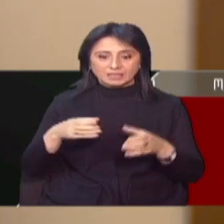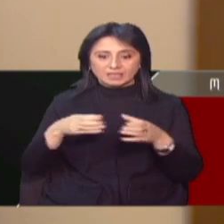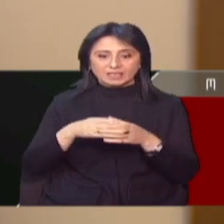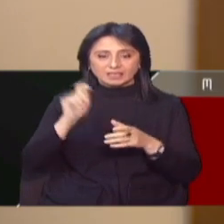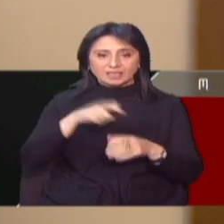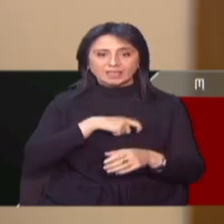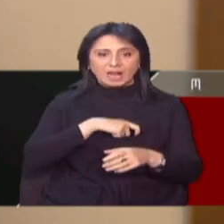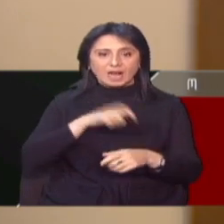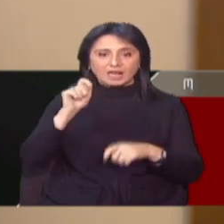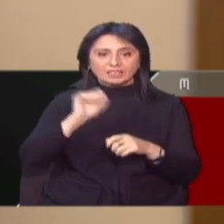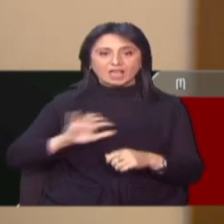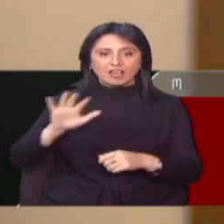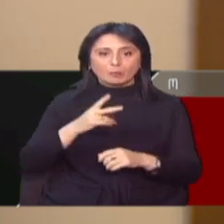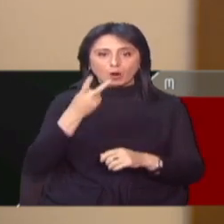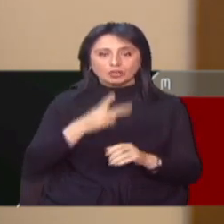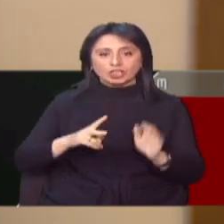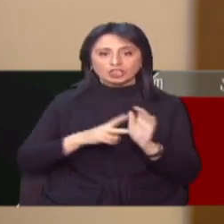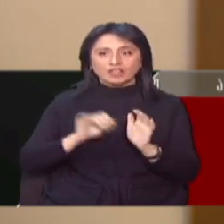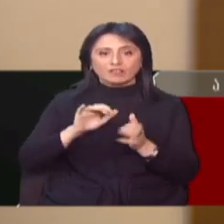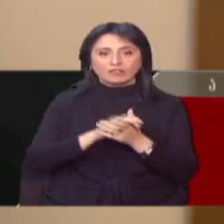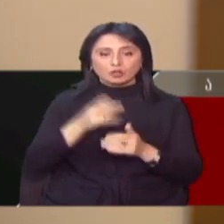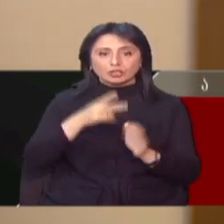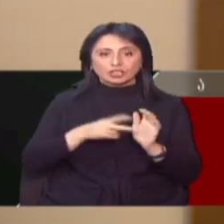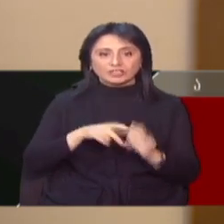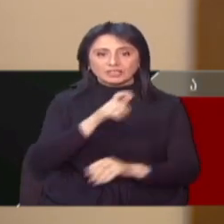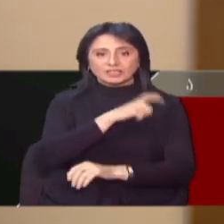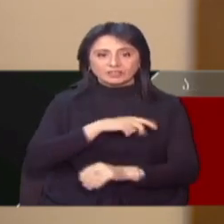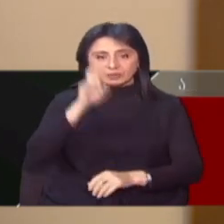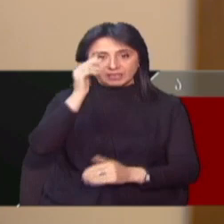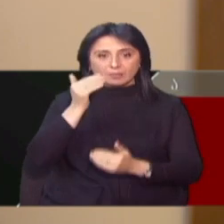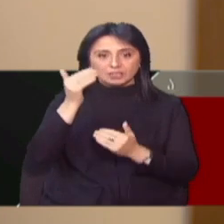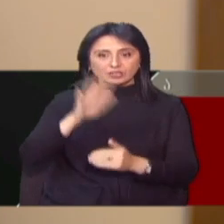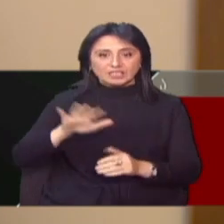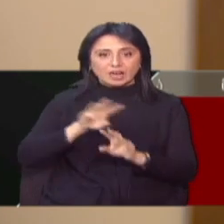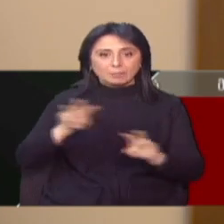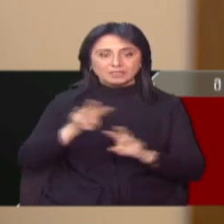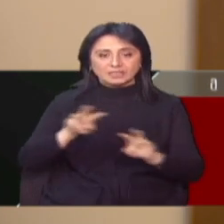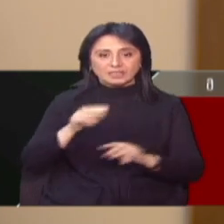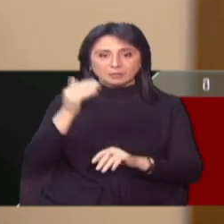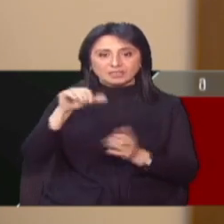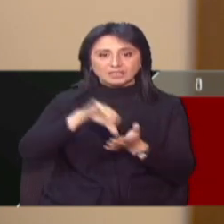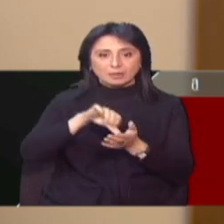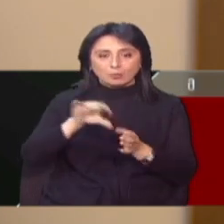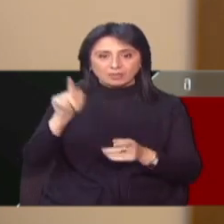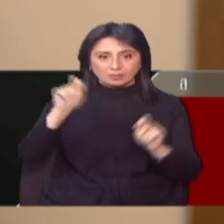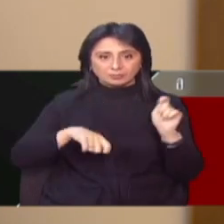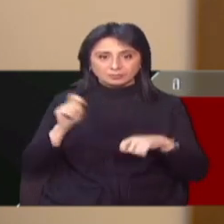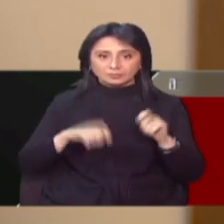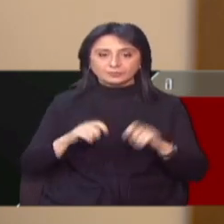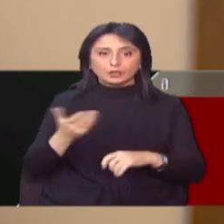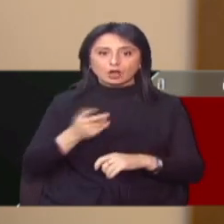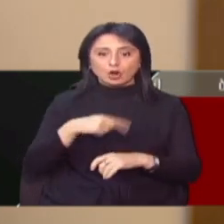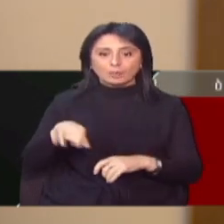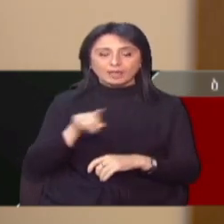არის ევროპის 27 ევროკავშირის 27 წევრი სახელმწიფო საგარეო საქმეთა სამინისტროების წარმომადგენლები